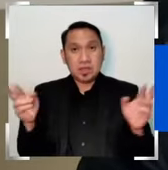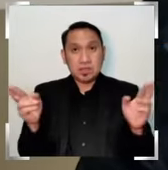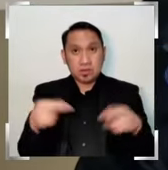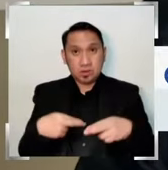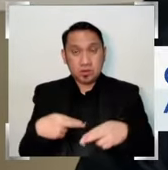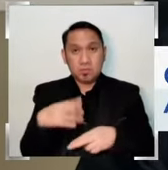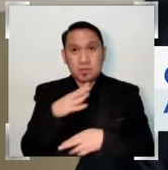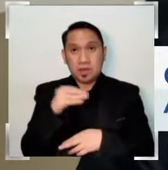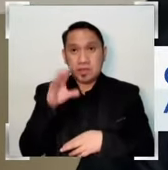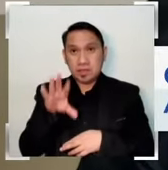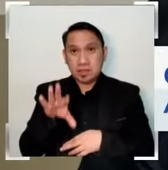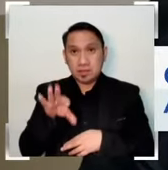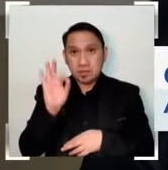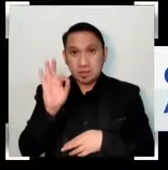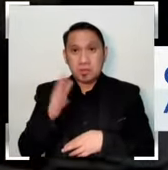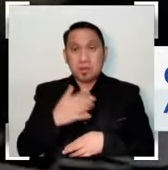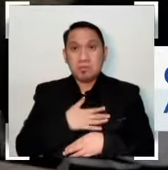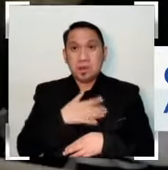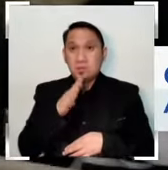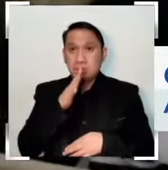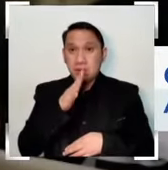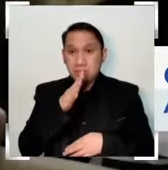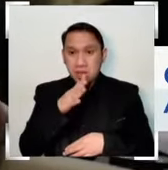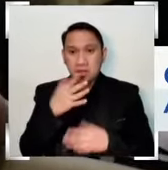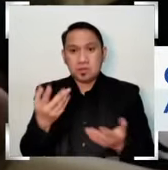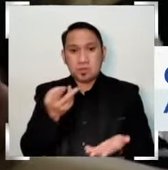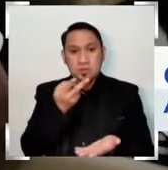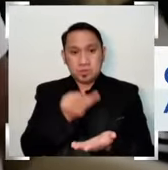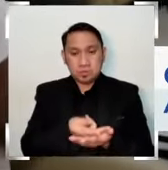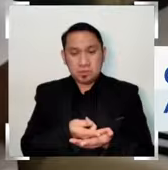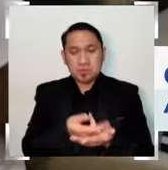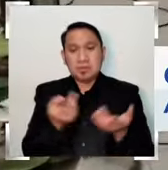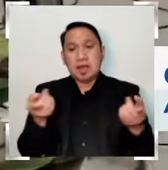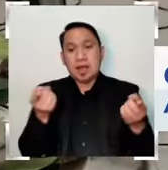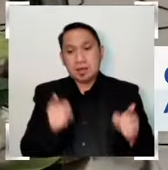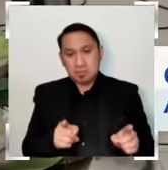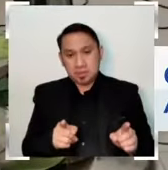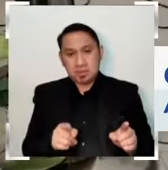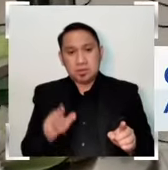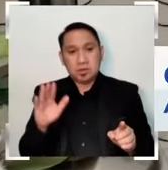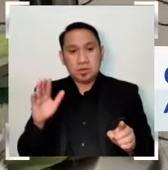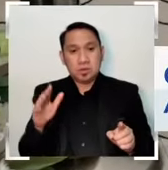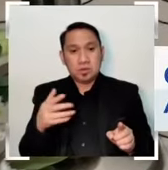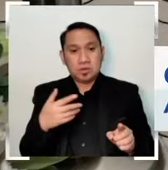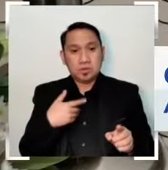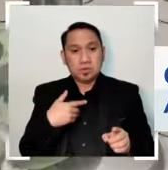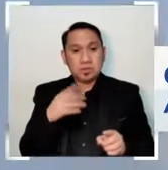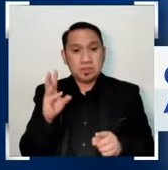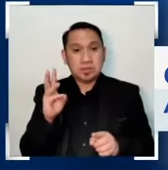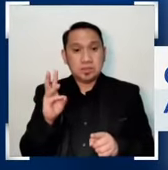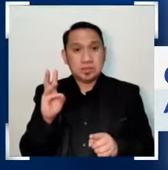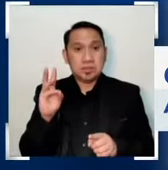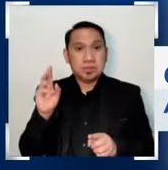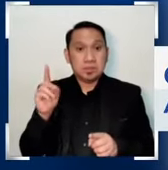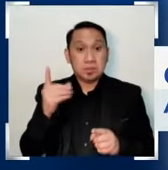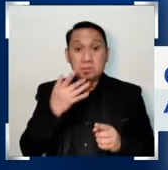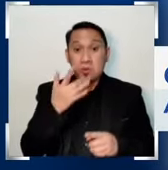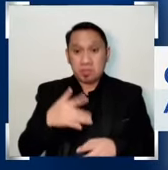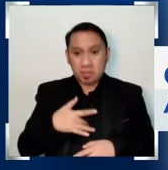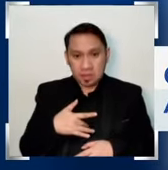yung mother ko na nakadapa. Nangyari ang krimen sa ika-61 kaarawan pa man din ng biktima. Ayon sa